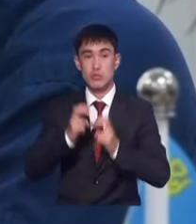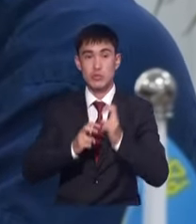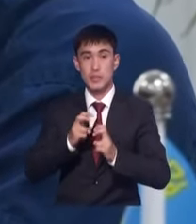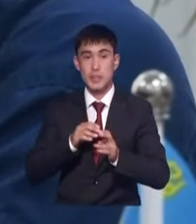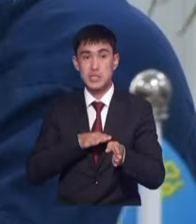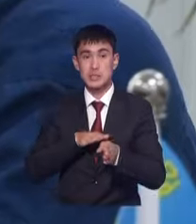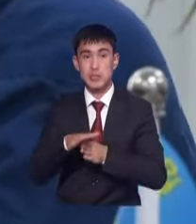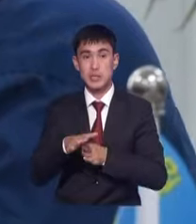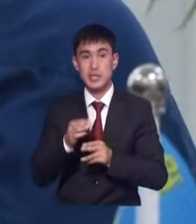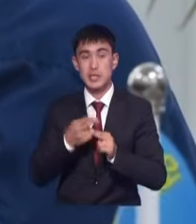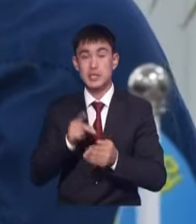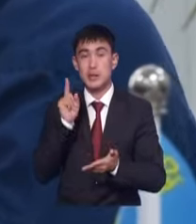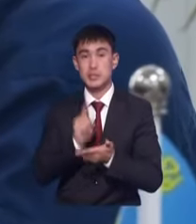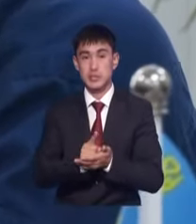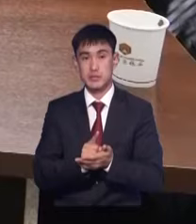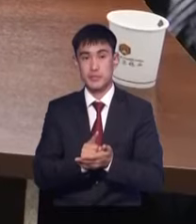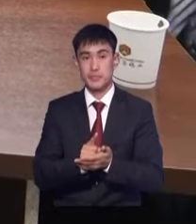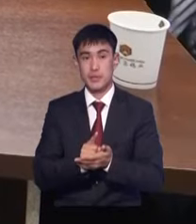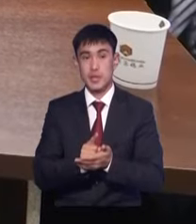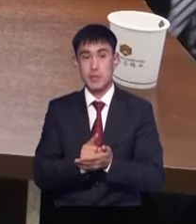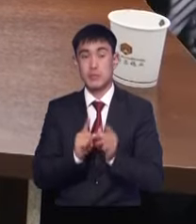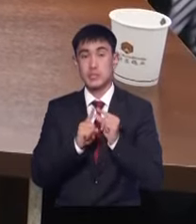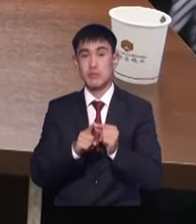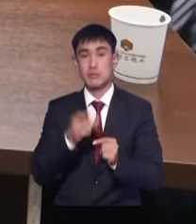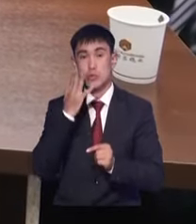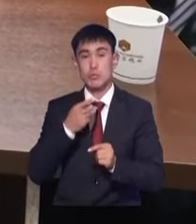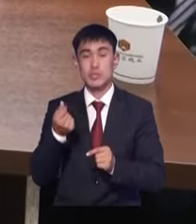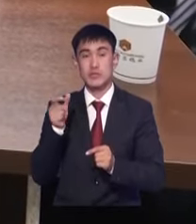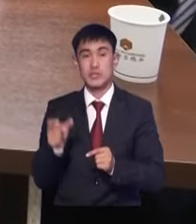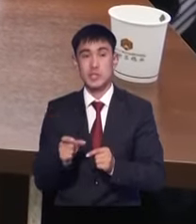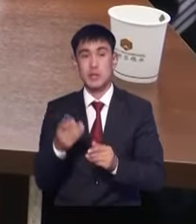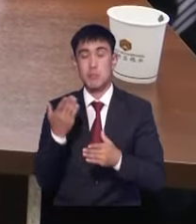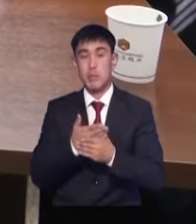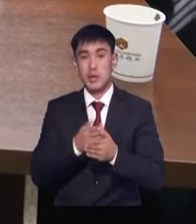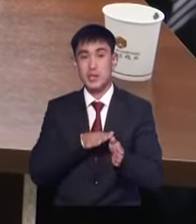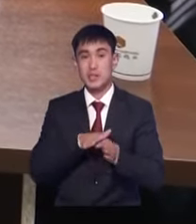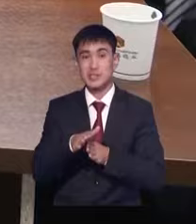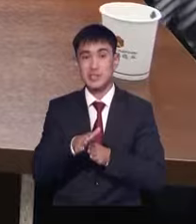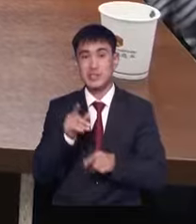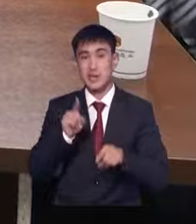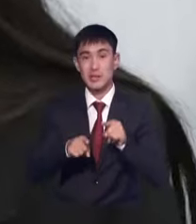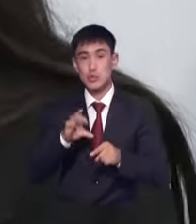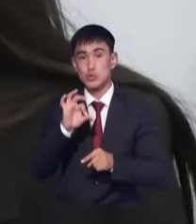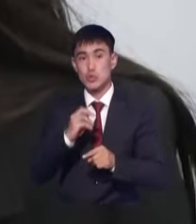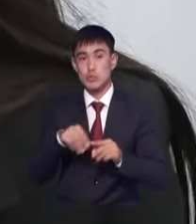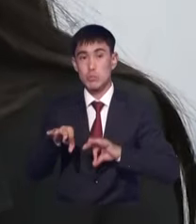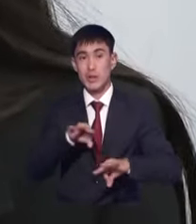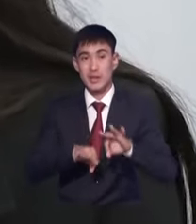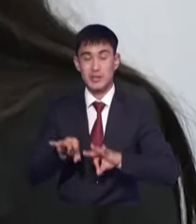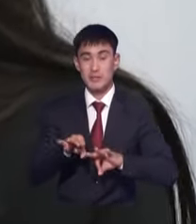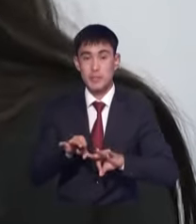на исполнение этих обязательств. Кроме того, по словам зарубежных инвесторов, они помогли в реализации некоторых социальных